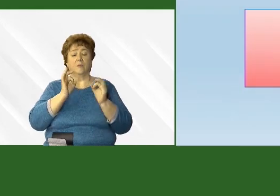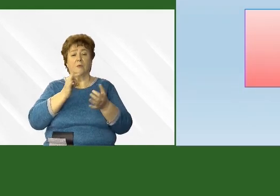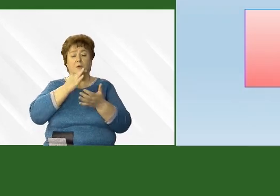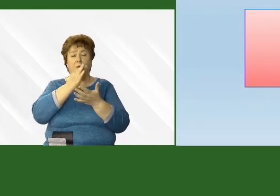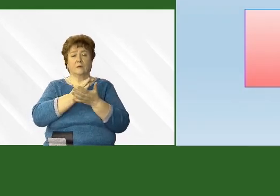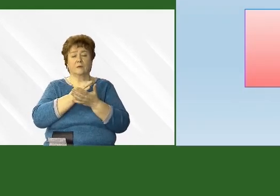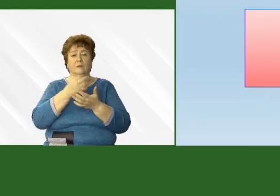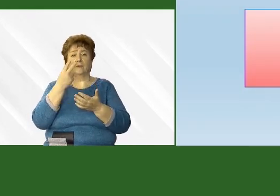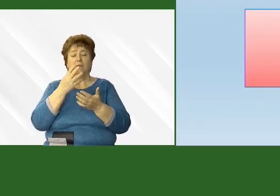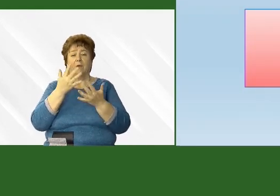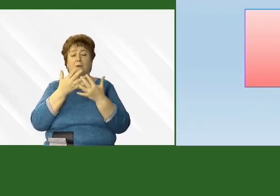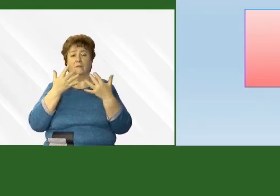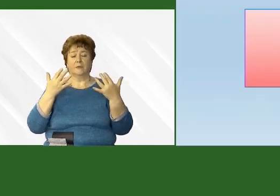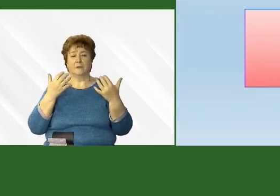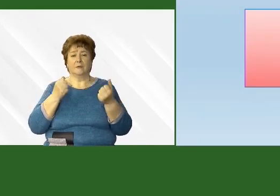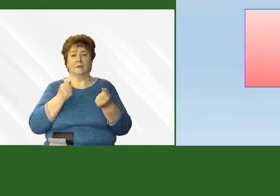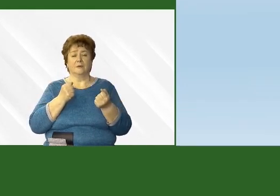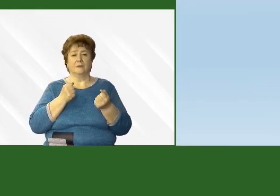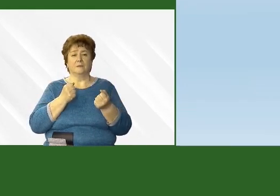Правильный ответ – 2 вида.